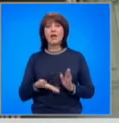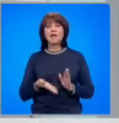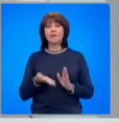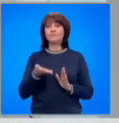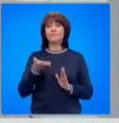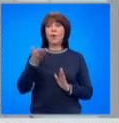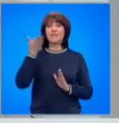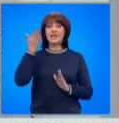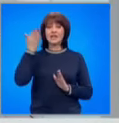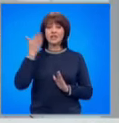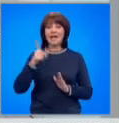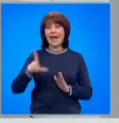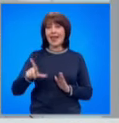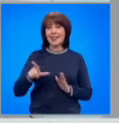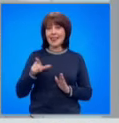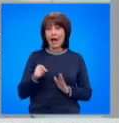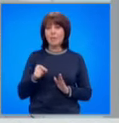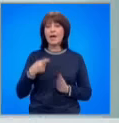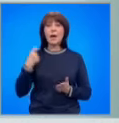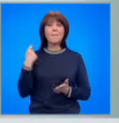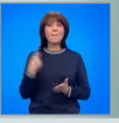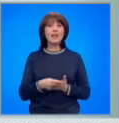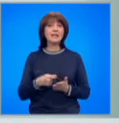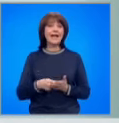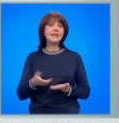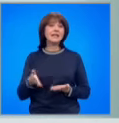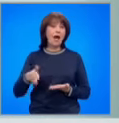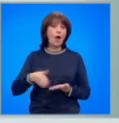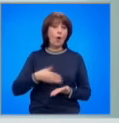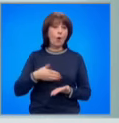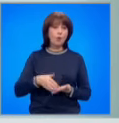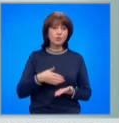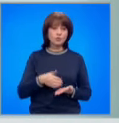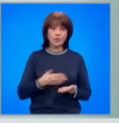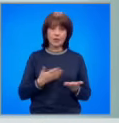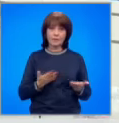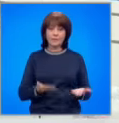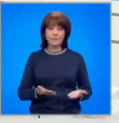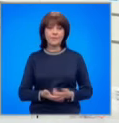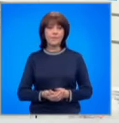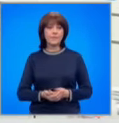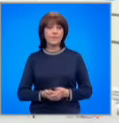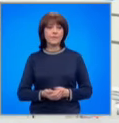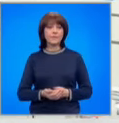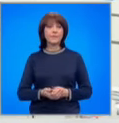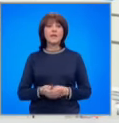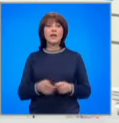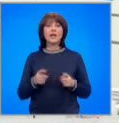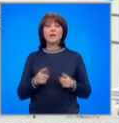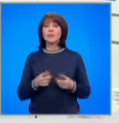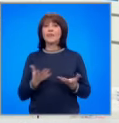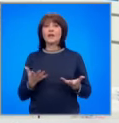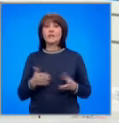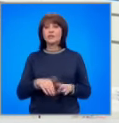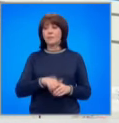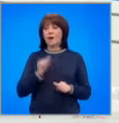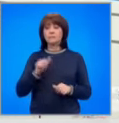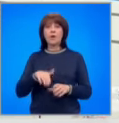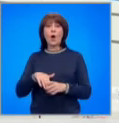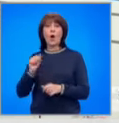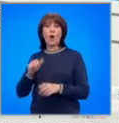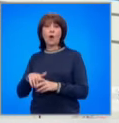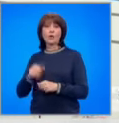и платените услуги. Това пък ще затрудни и натовари дейността на личните лекари. Това ще доведе до отлив на пациенти, като